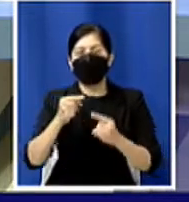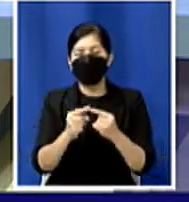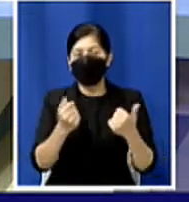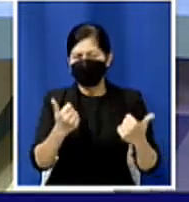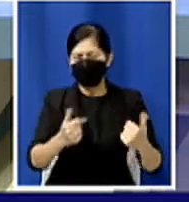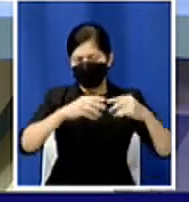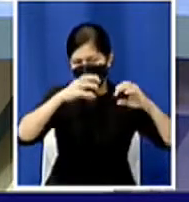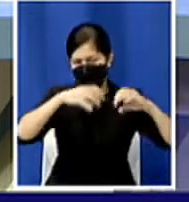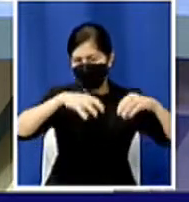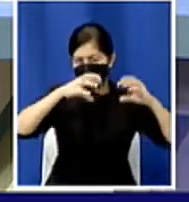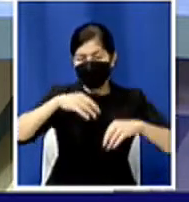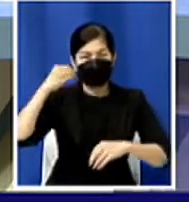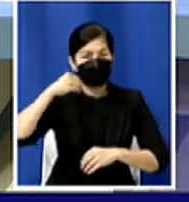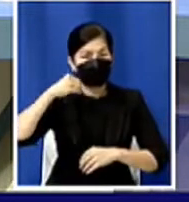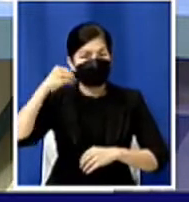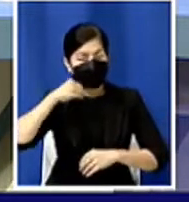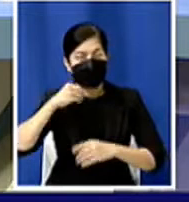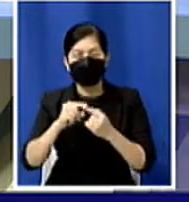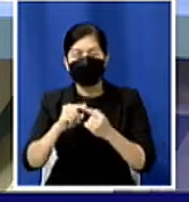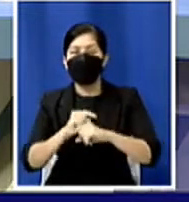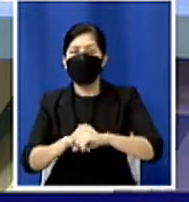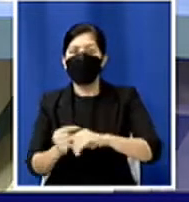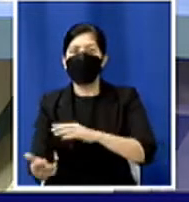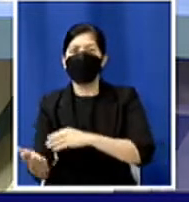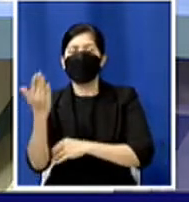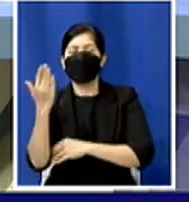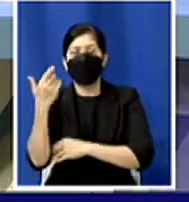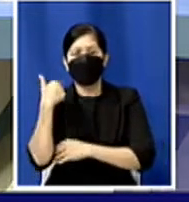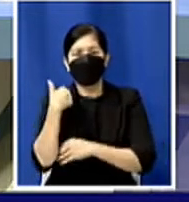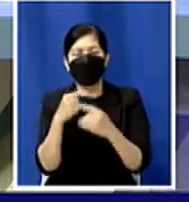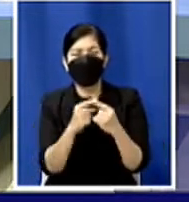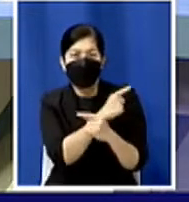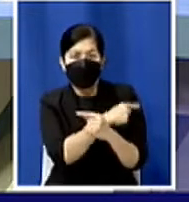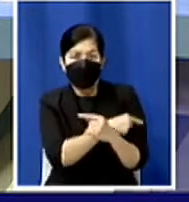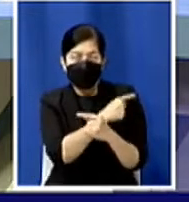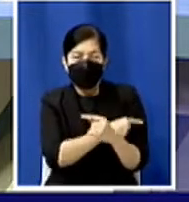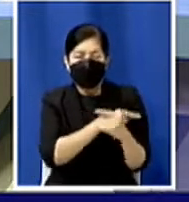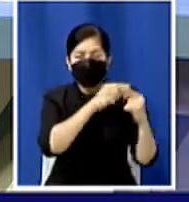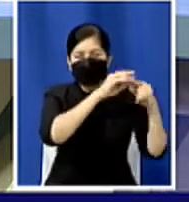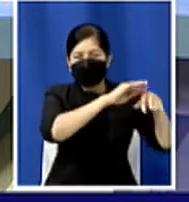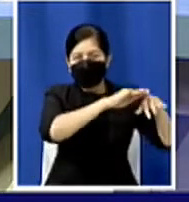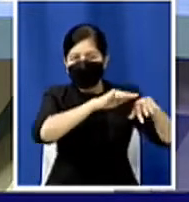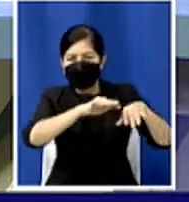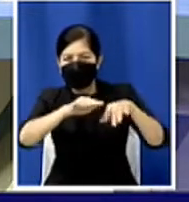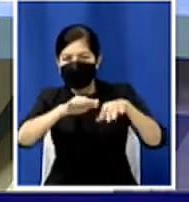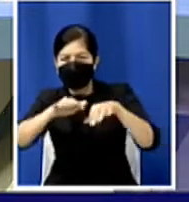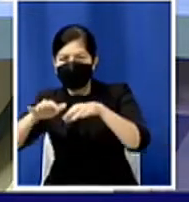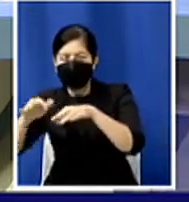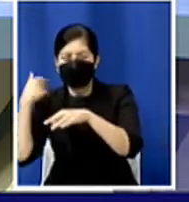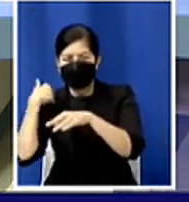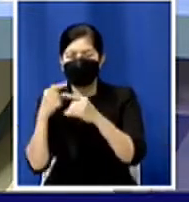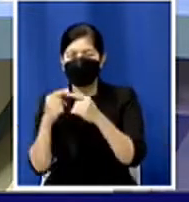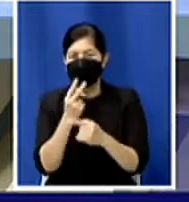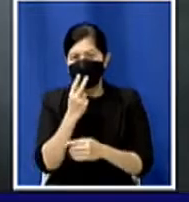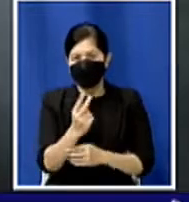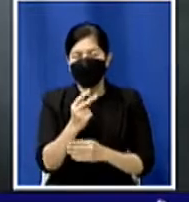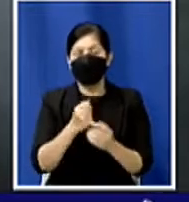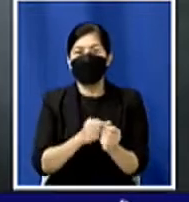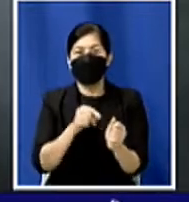ปกคลุมสวยงามทีเดียวนะสำหรับแหล่งท่องเที่ยวทางธรรมชาติโดยเฉพาะที่บ้านน้ำจวงตำบลบ่อภาคอำเภอชะตาการของจังหวัดพิษณุโลก